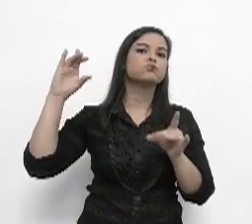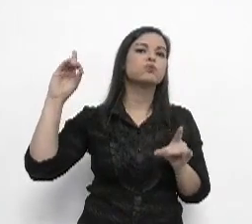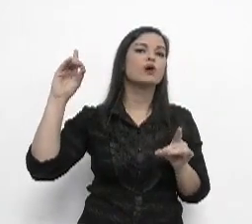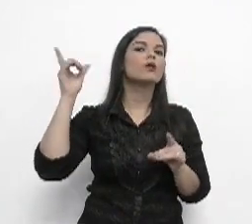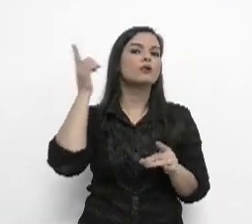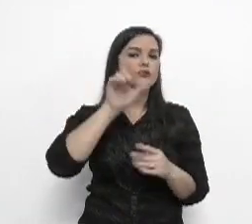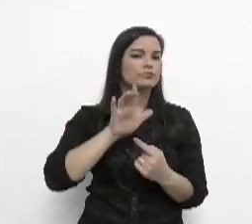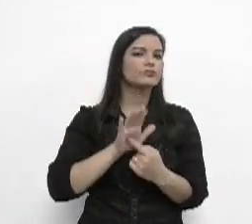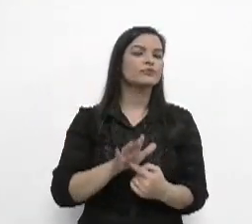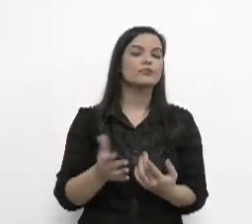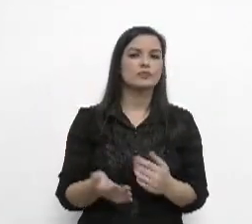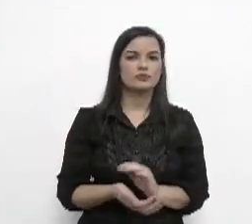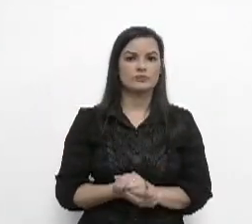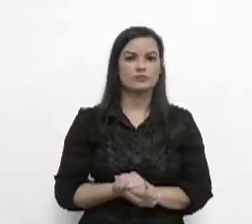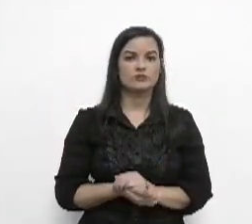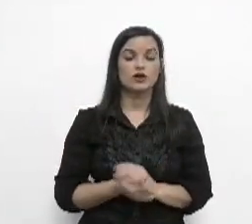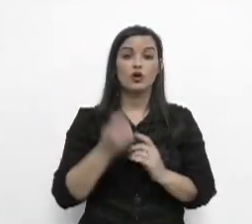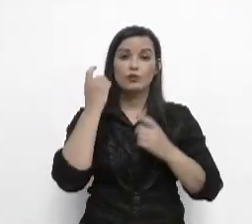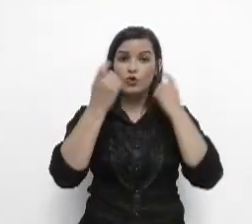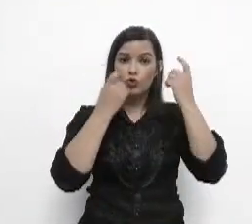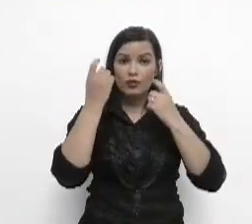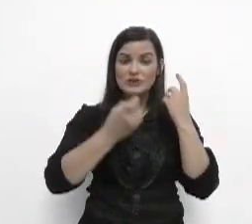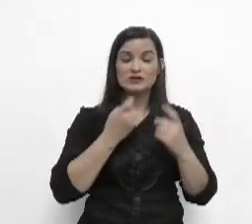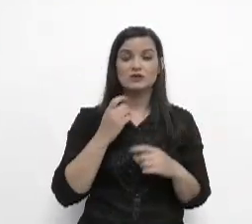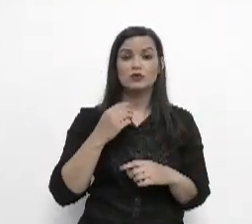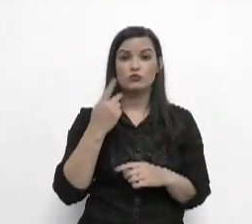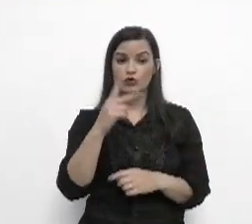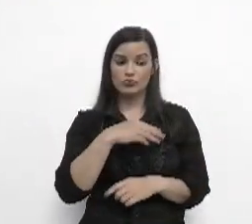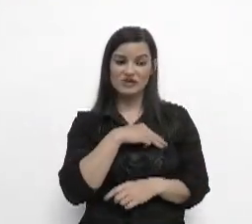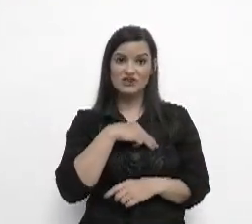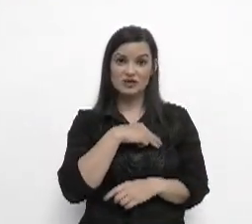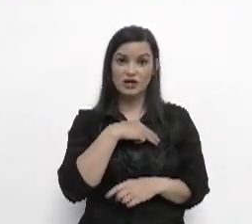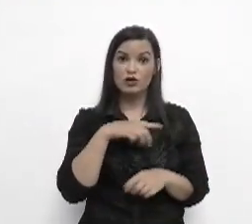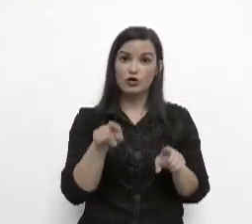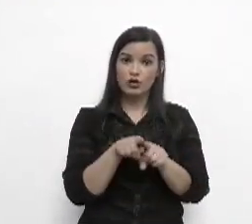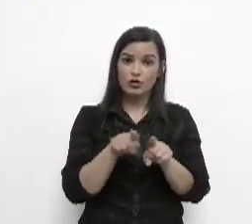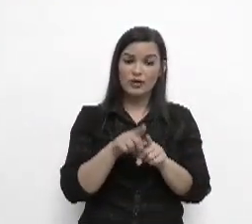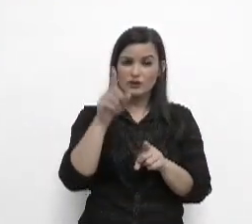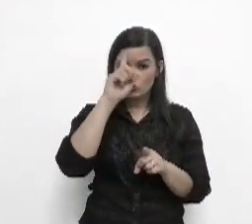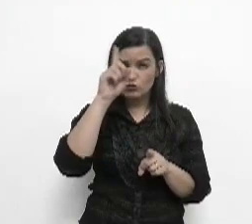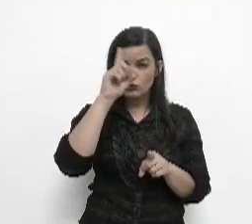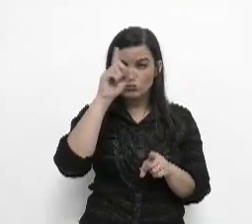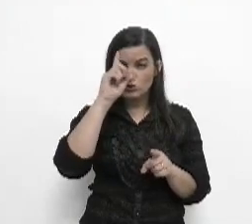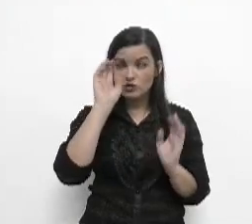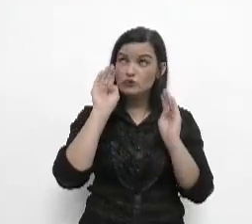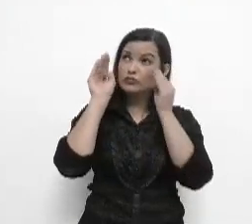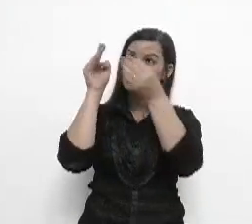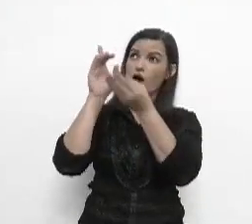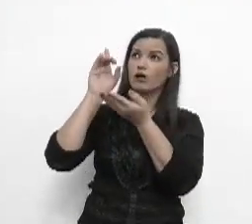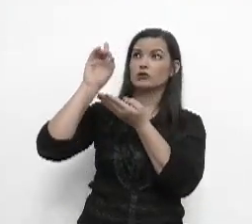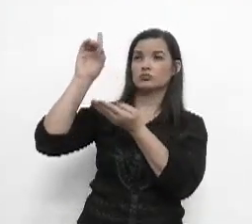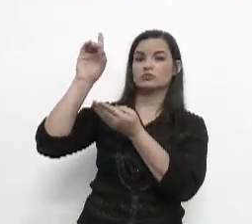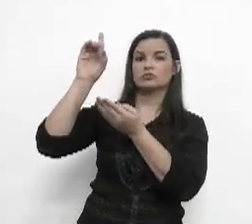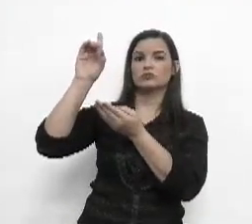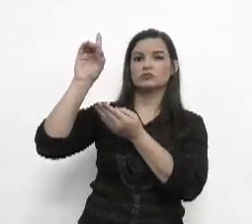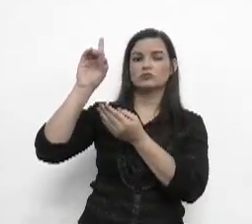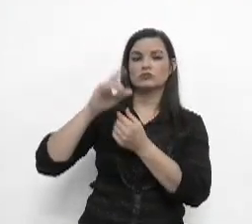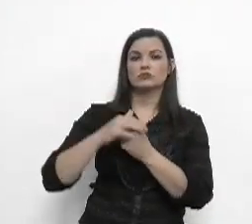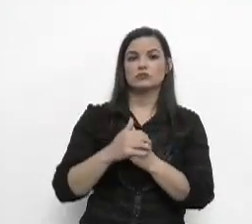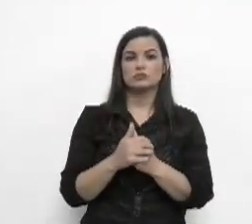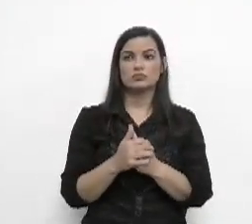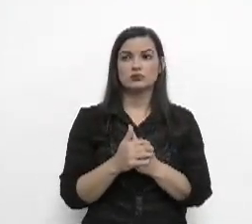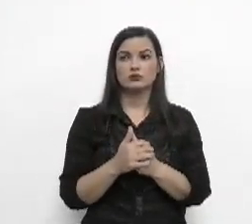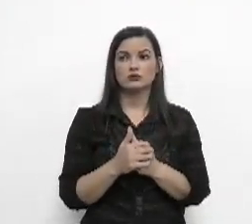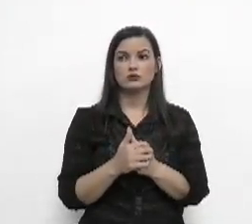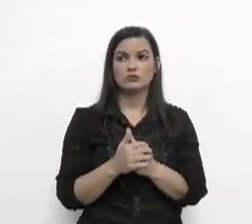preocupações diárias do seu ministério, do seu dia a dia, foque para Deus. 성도들에게 성경 하나를 가르치는 것에서 끝나면 안 됩니다. Não é